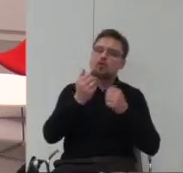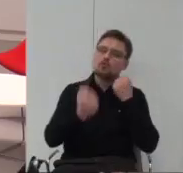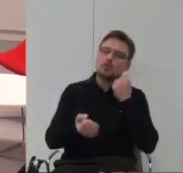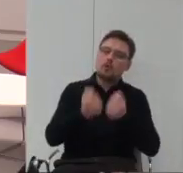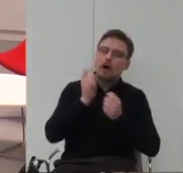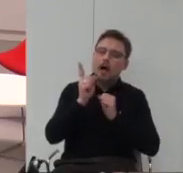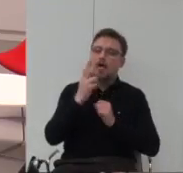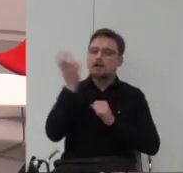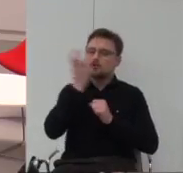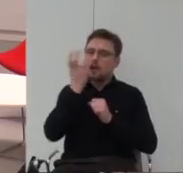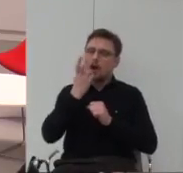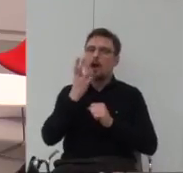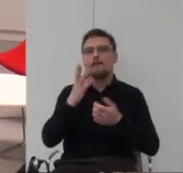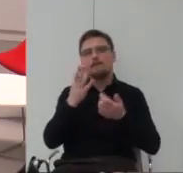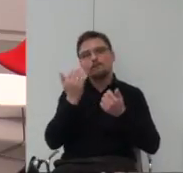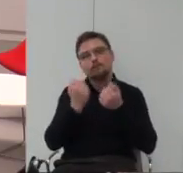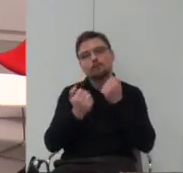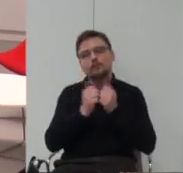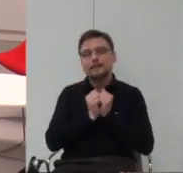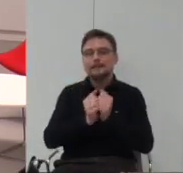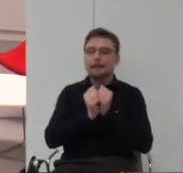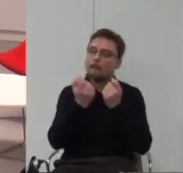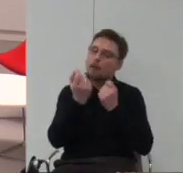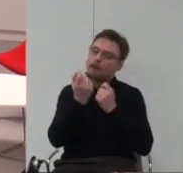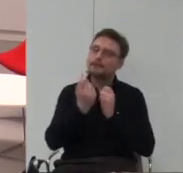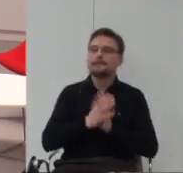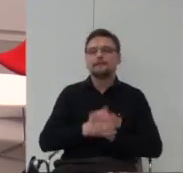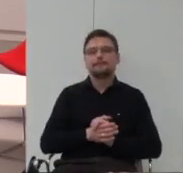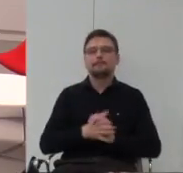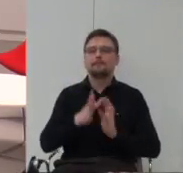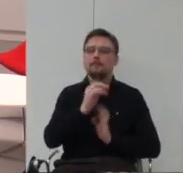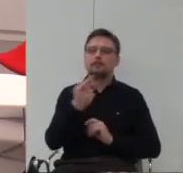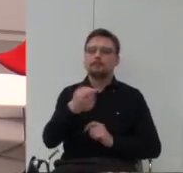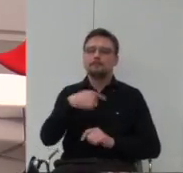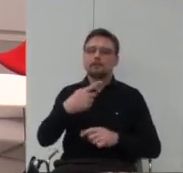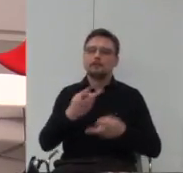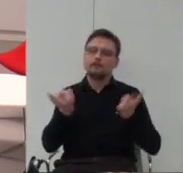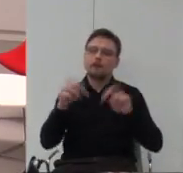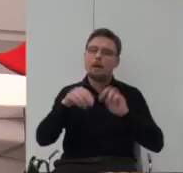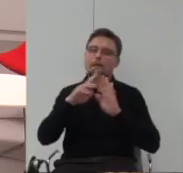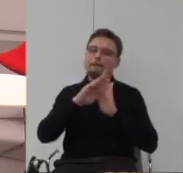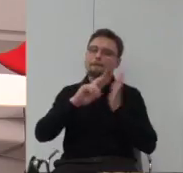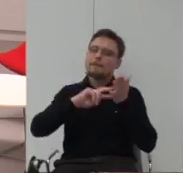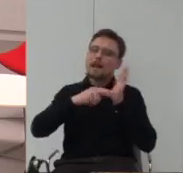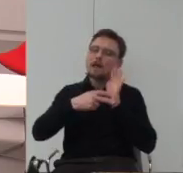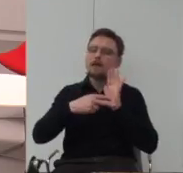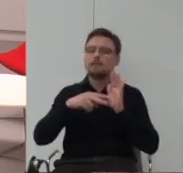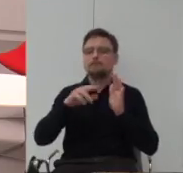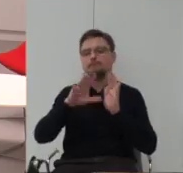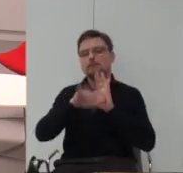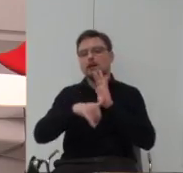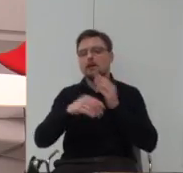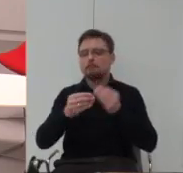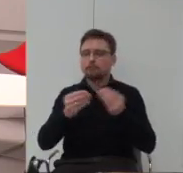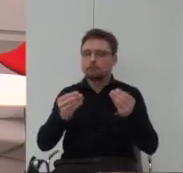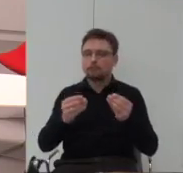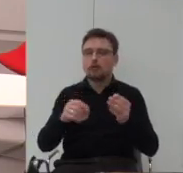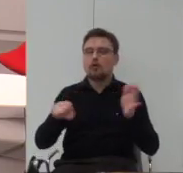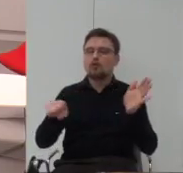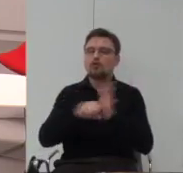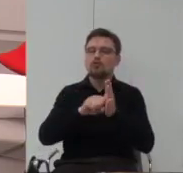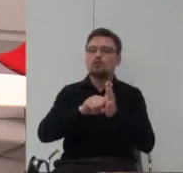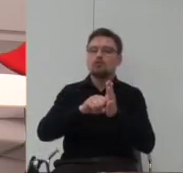Jesteśmy w takim dosyć trudnym, ale ciekawym, bo stanowiącym ogromne wyzwanie momencie, kiedy